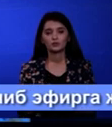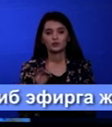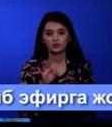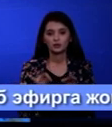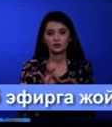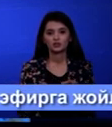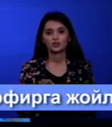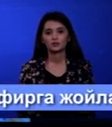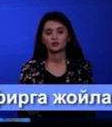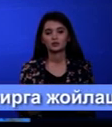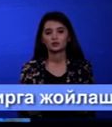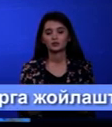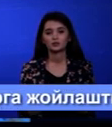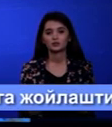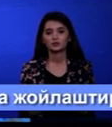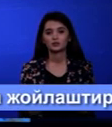olamiz.